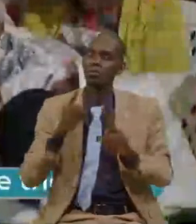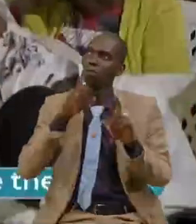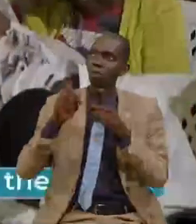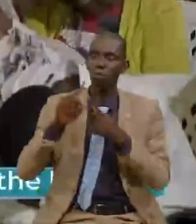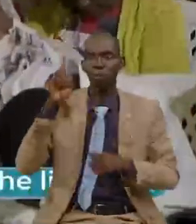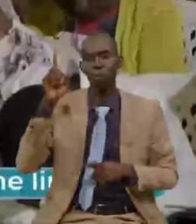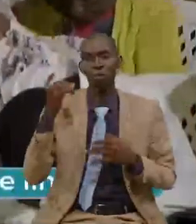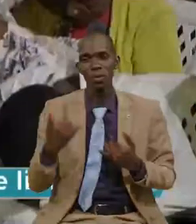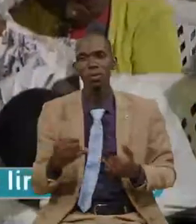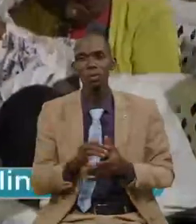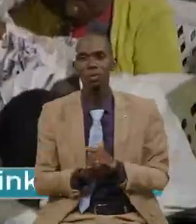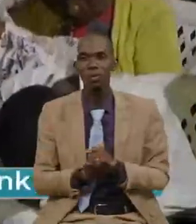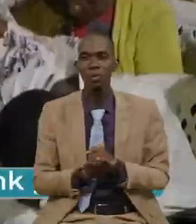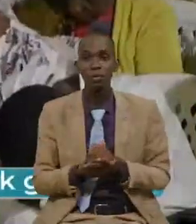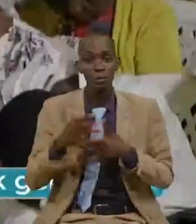vous?